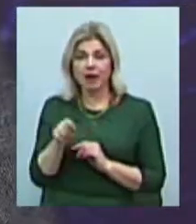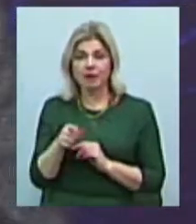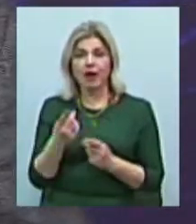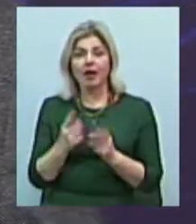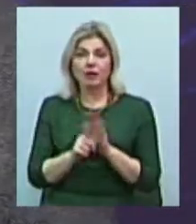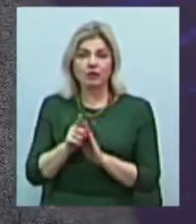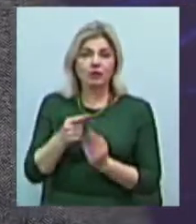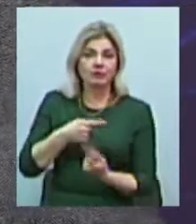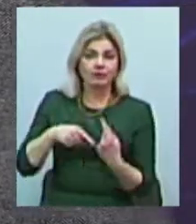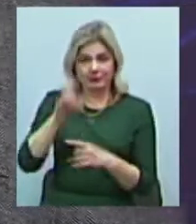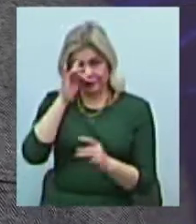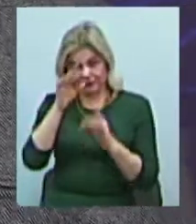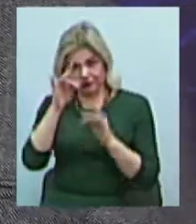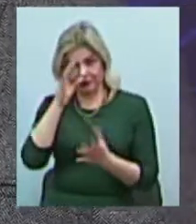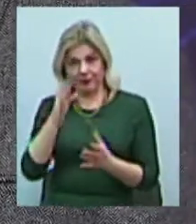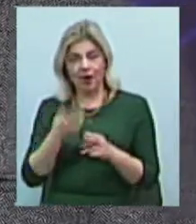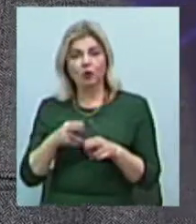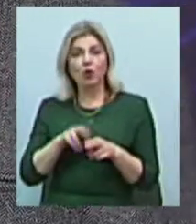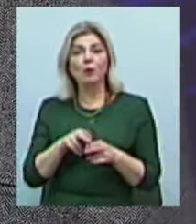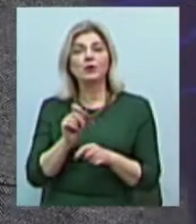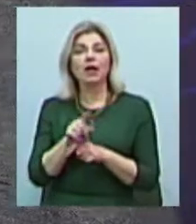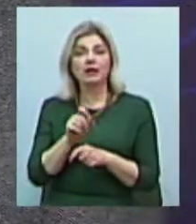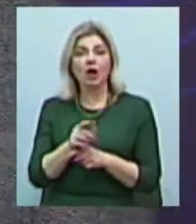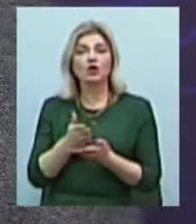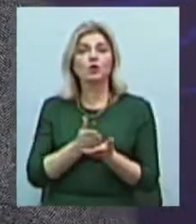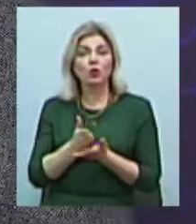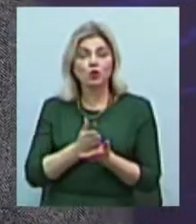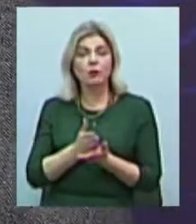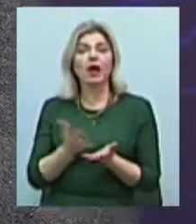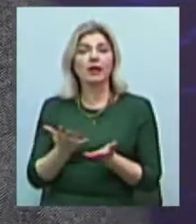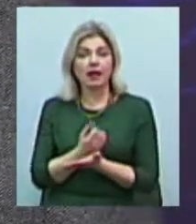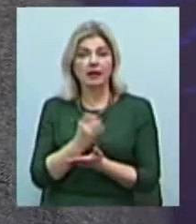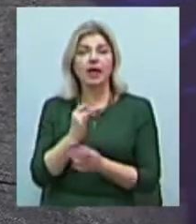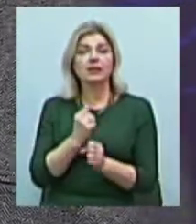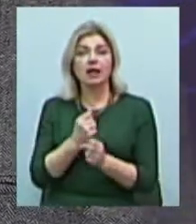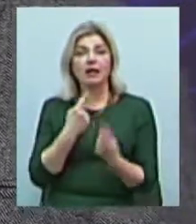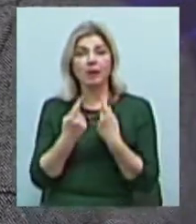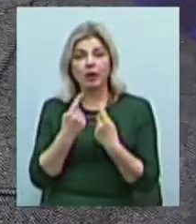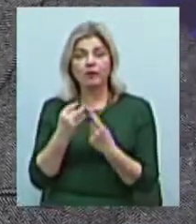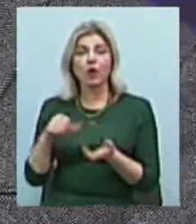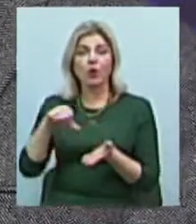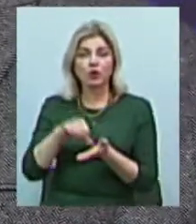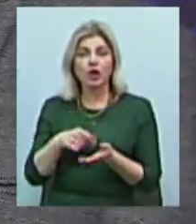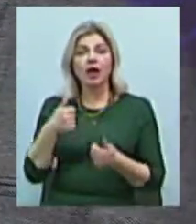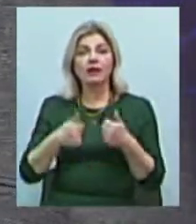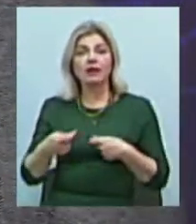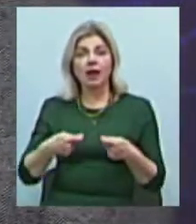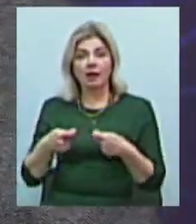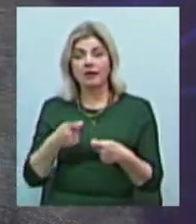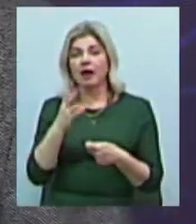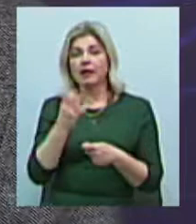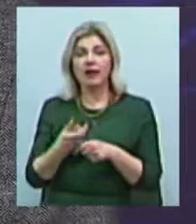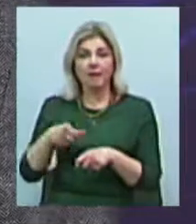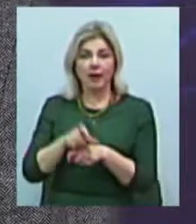крутитись. Тому задача служби автомобільних доріг – знайти, провести перемовини і залучити до тендерної процедури найбільшу